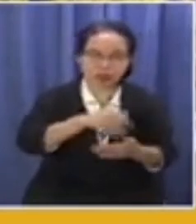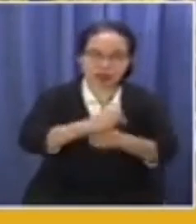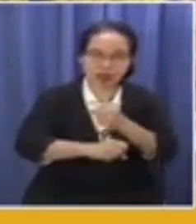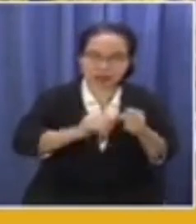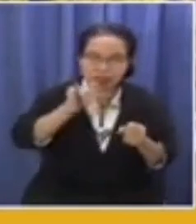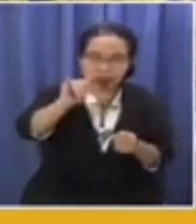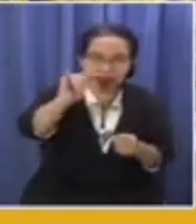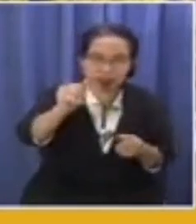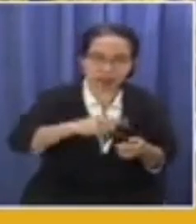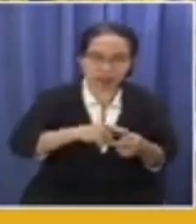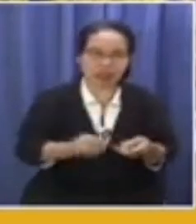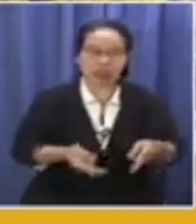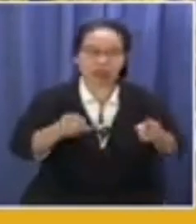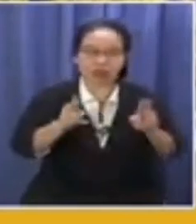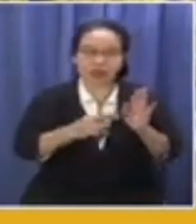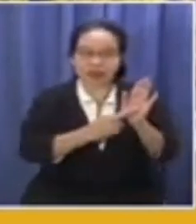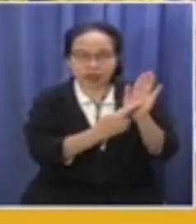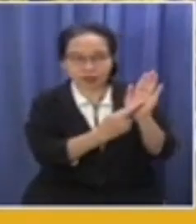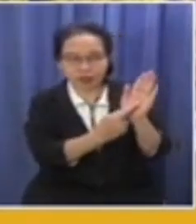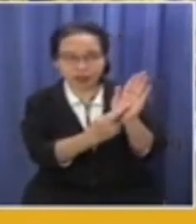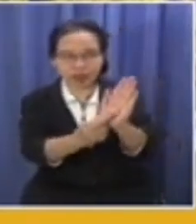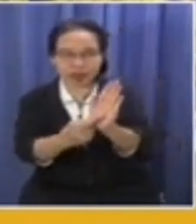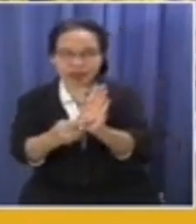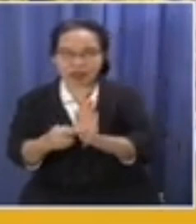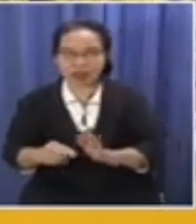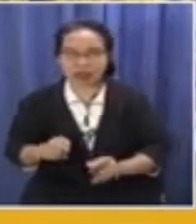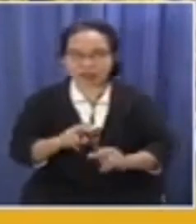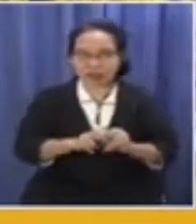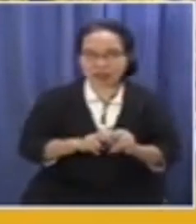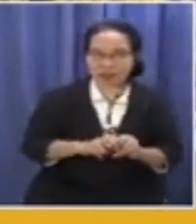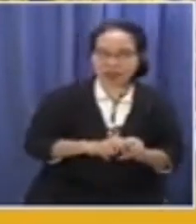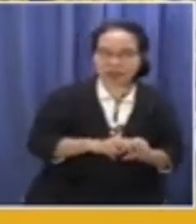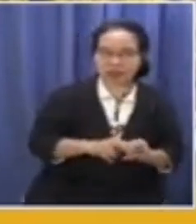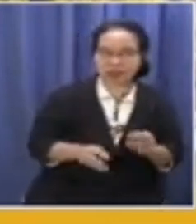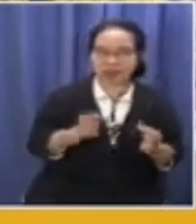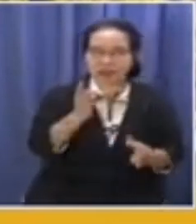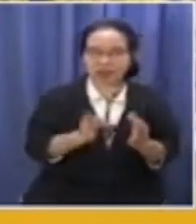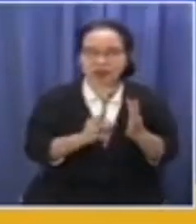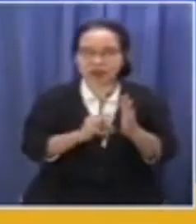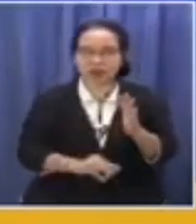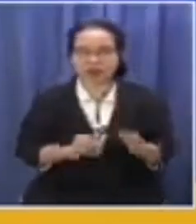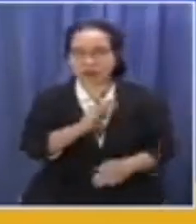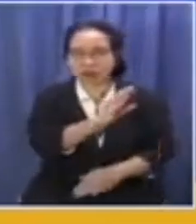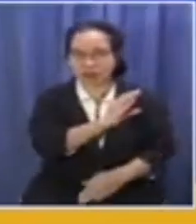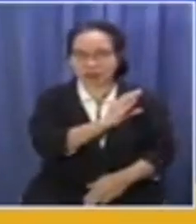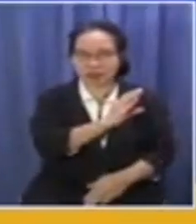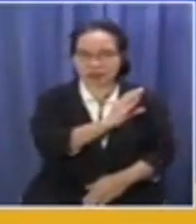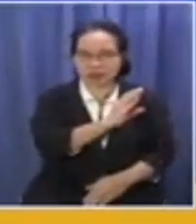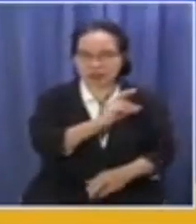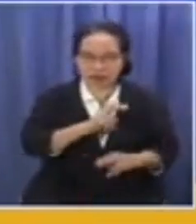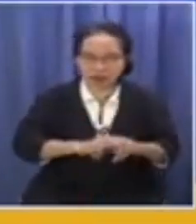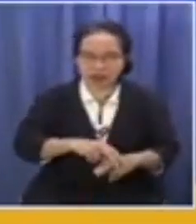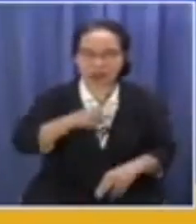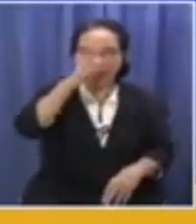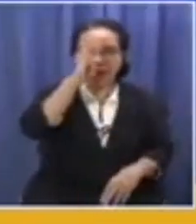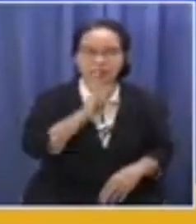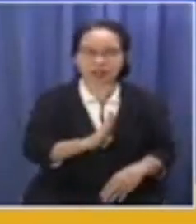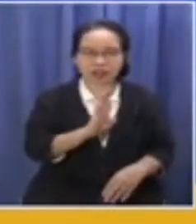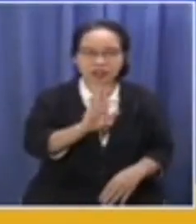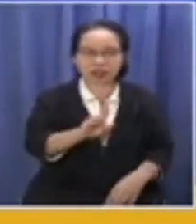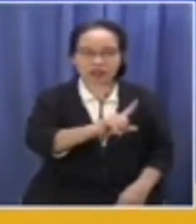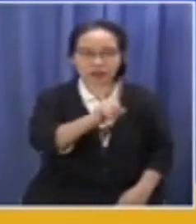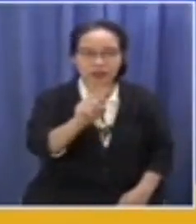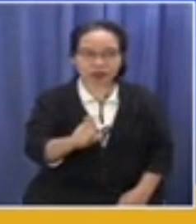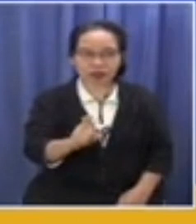taon saka lang magaganap na Mahayag yung luklukan ng paghatol ng Diyos ngayon kapatid ang isa sa tanong